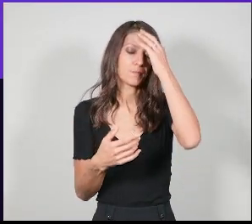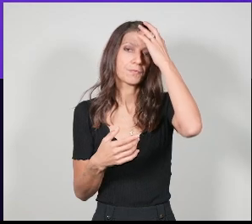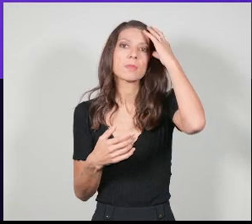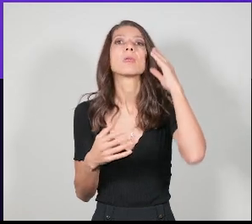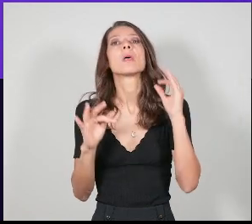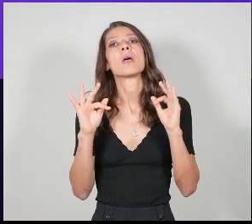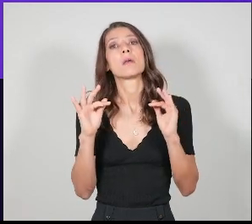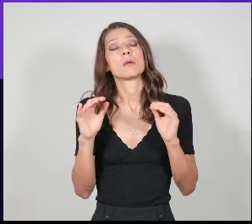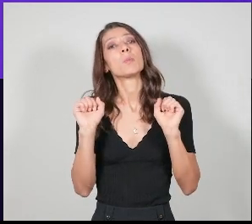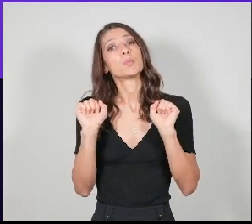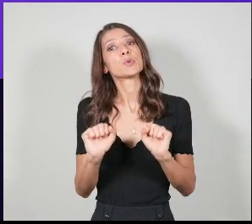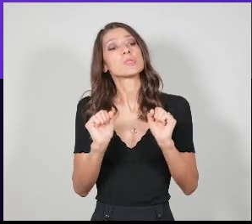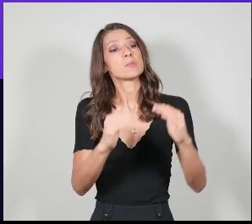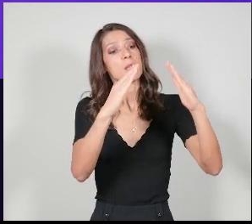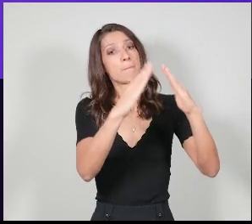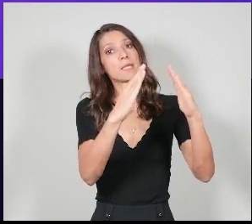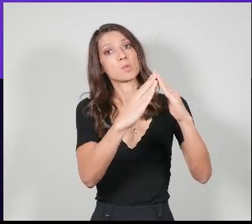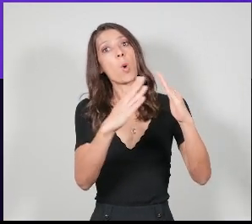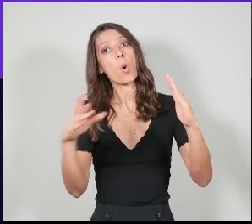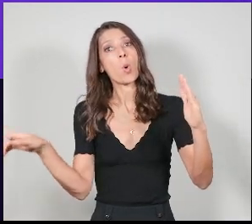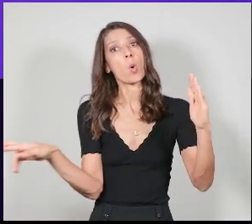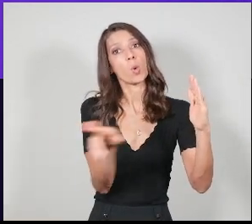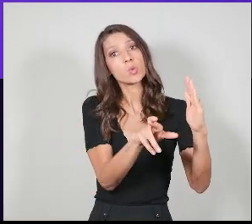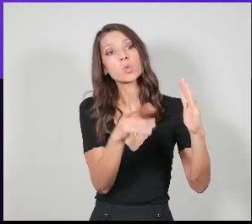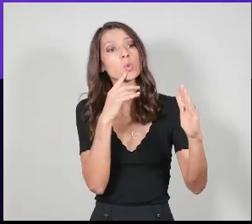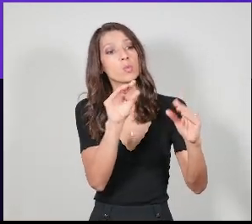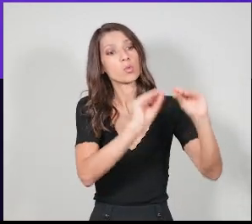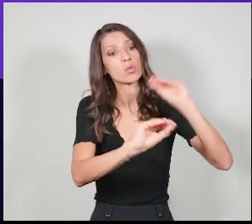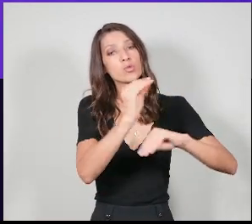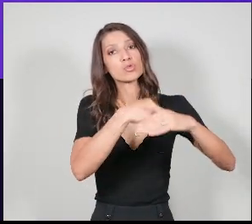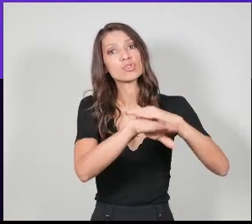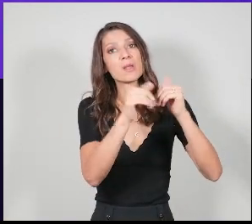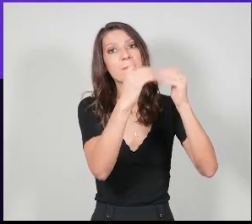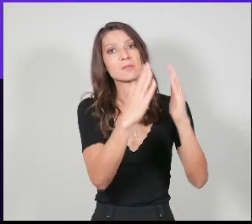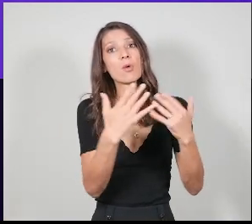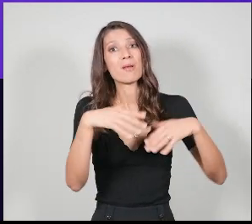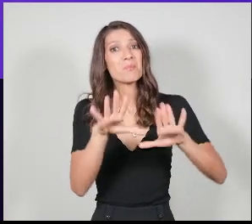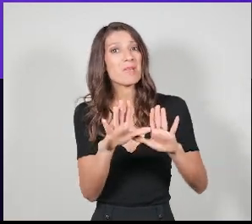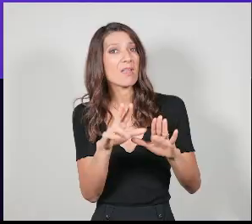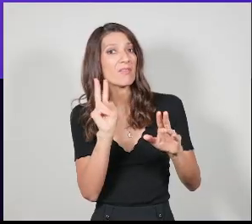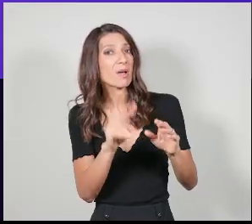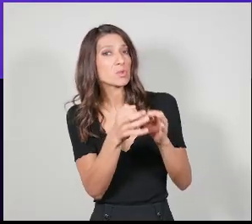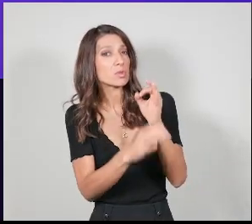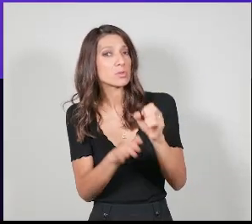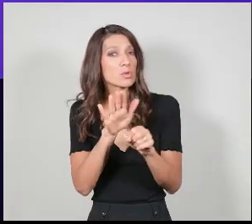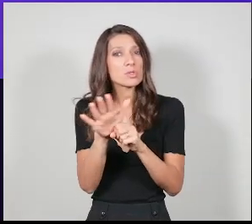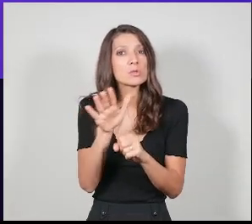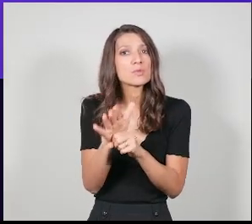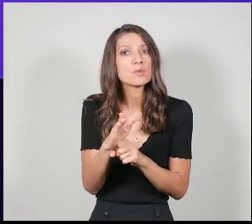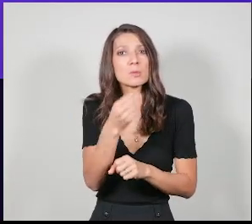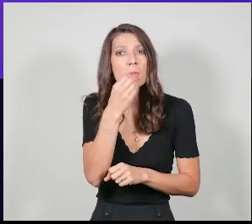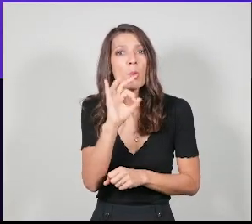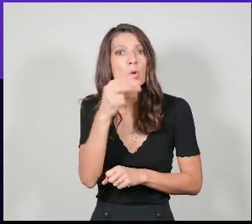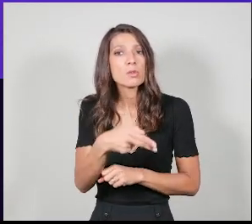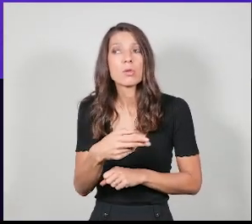elle est possible, mais est-ce qu'elle est suffisante telle qu'elle est pensée aujourd'hui? Et vous dites qu'il y a aujourd'hui des